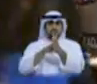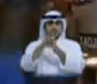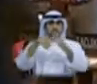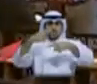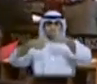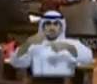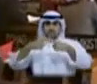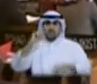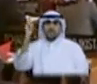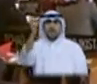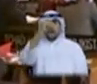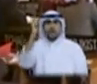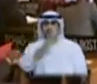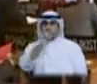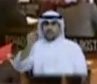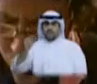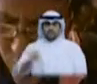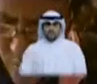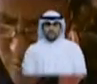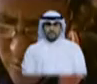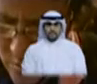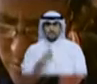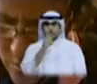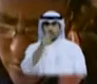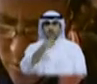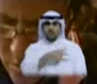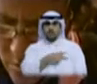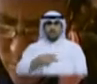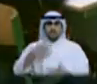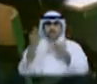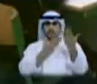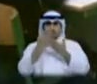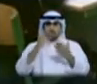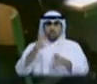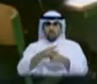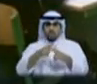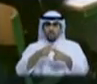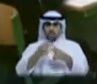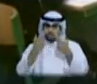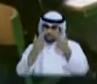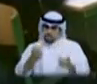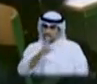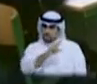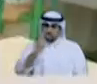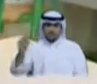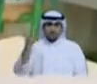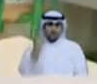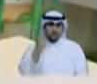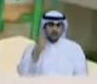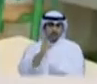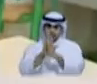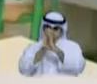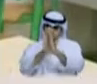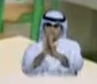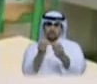دوليا. كما أكد الدكتور بدر العيسى التزام بلاده بتوفير التعليم الأساسي الجيد للجميع، أطفالا وشبابا